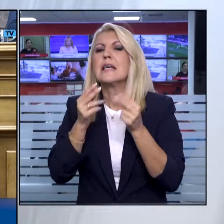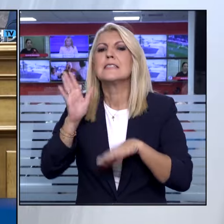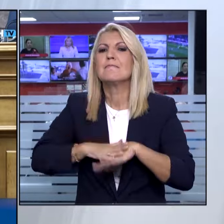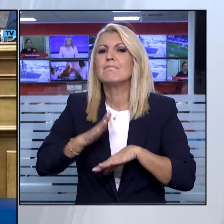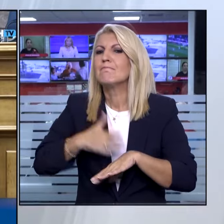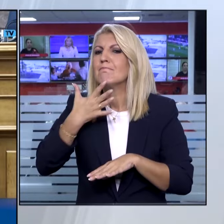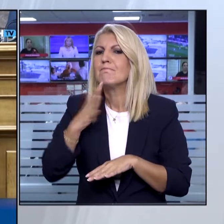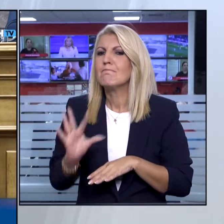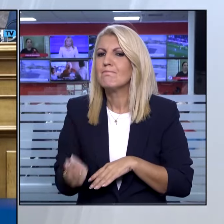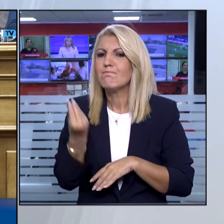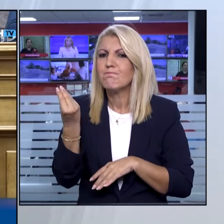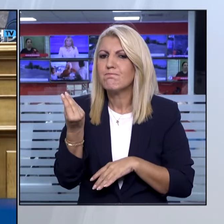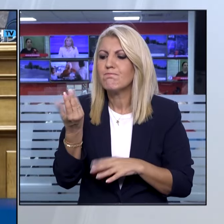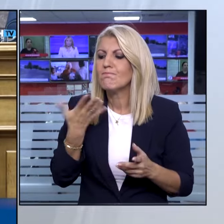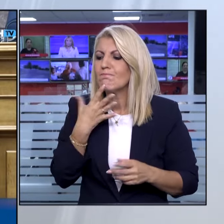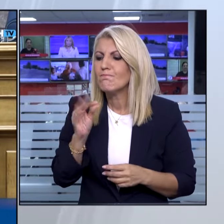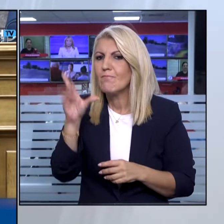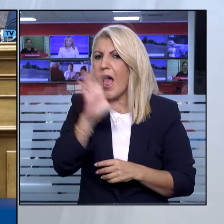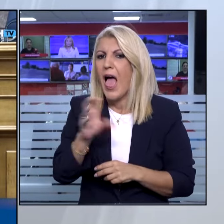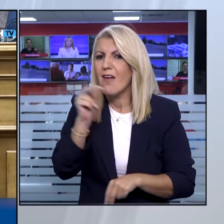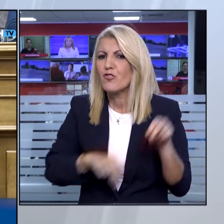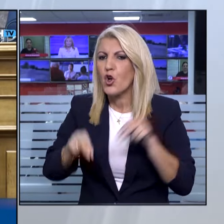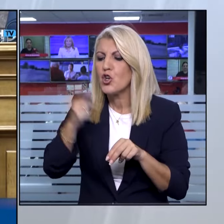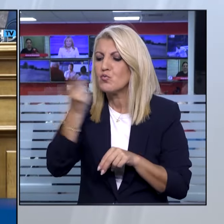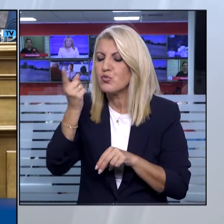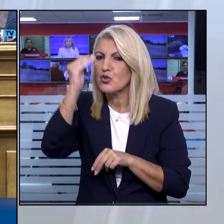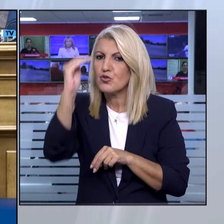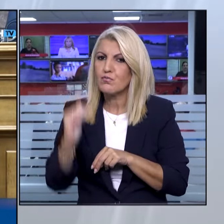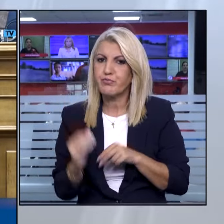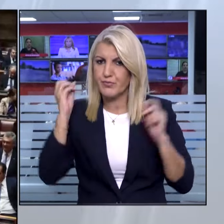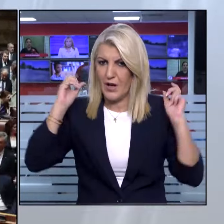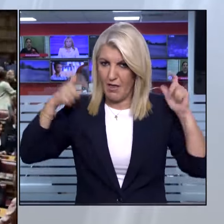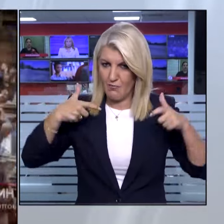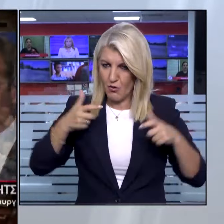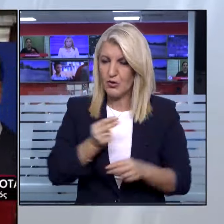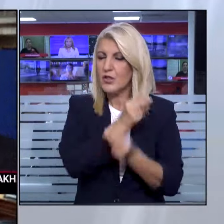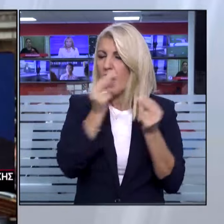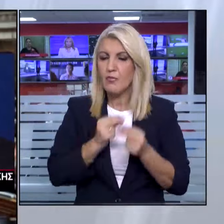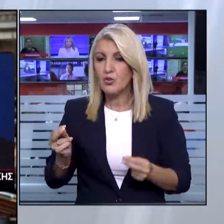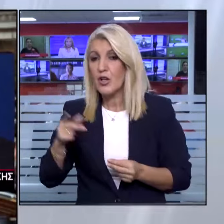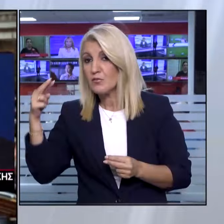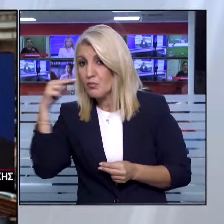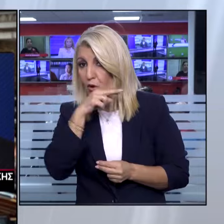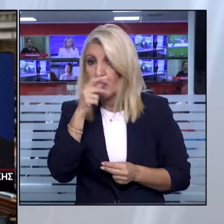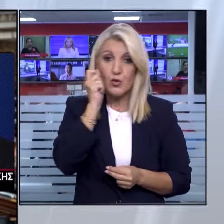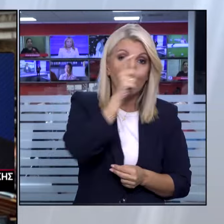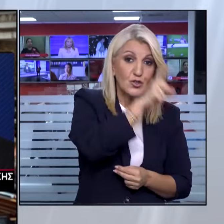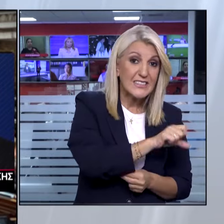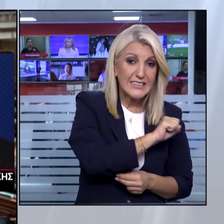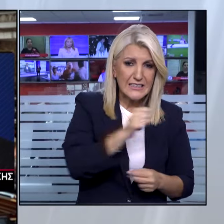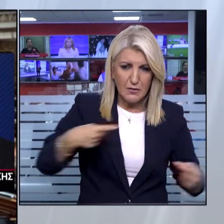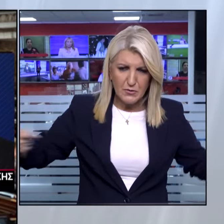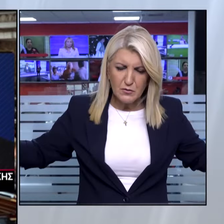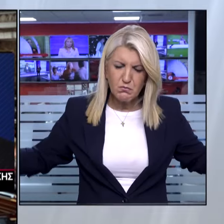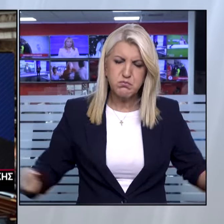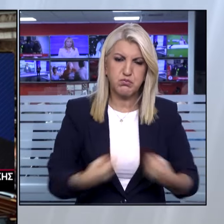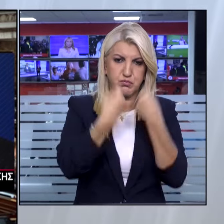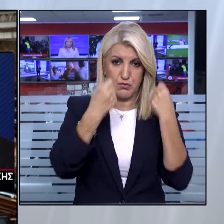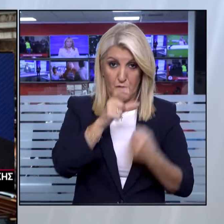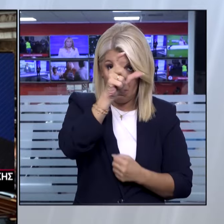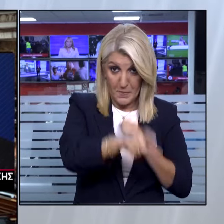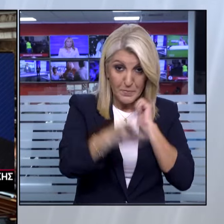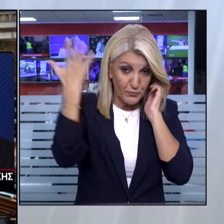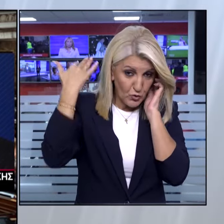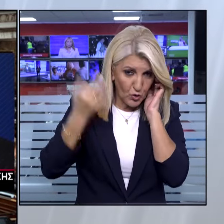Μάριο Σαλμά να έχει έναν έντονο διάλογο με τον πρόεδρο της Νέας Δημοκρατίας. Η κυβέρνηση είναι με τους εκπροσώπους της ολιγαρχίας. Εμείς είμαστε